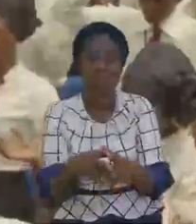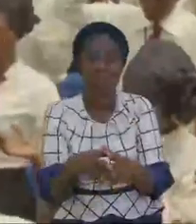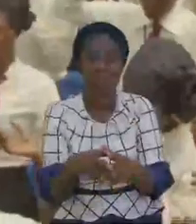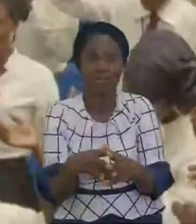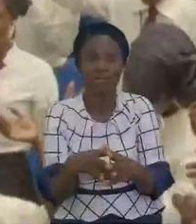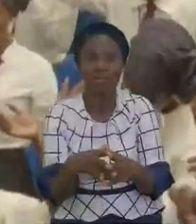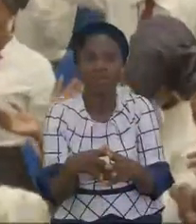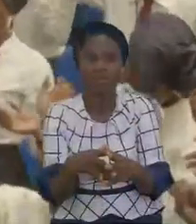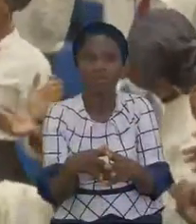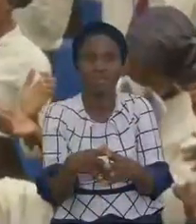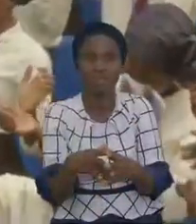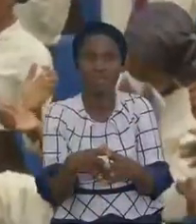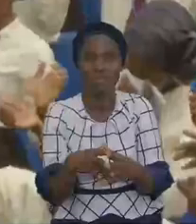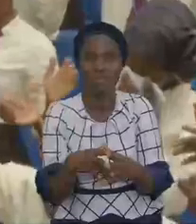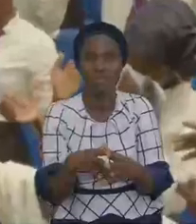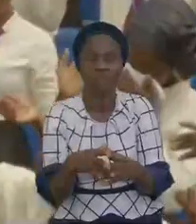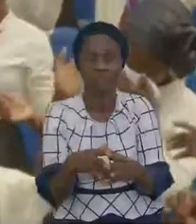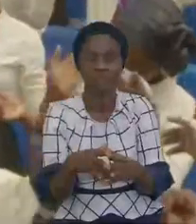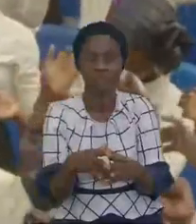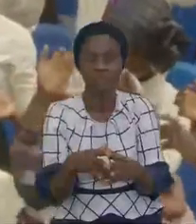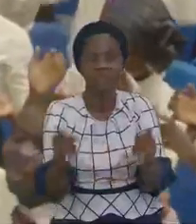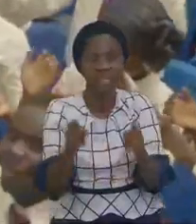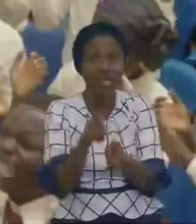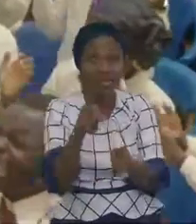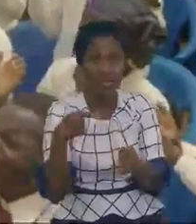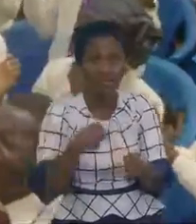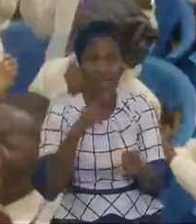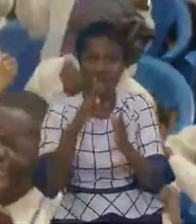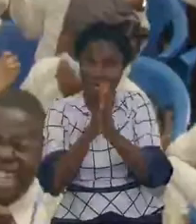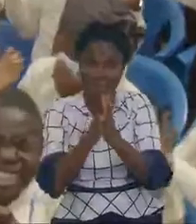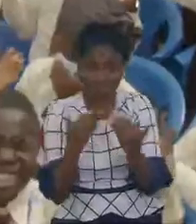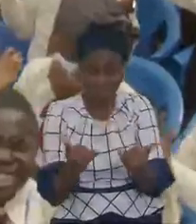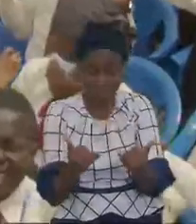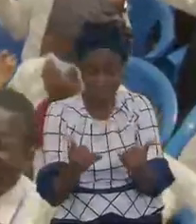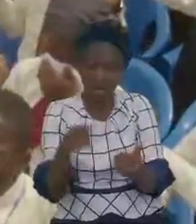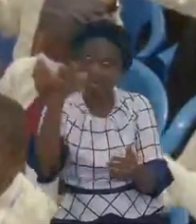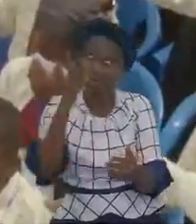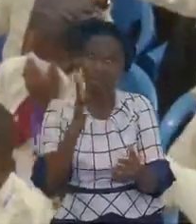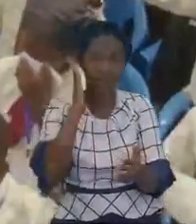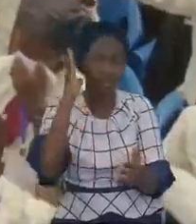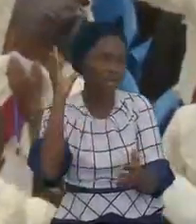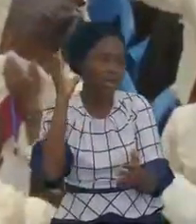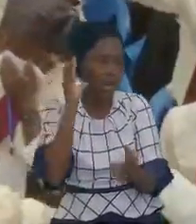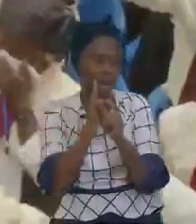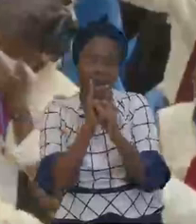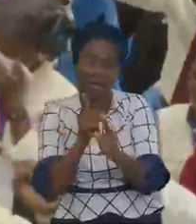Comme nous prions maintenant, le Seigneur va exaucer nos prières.